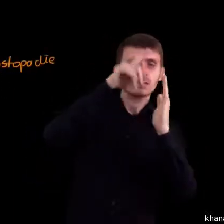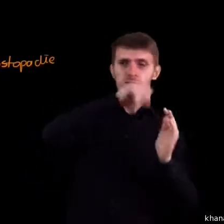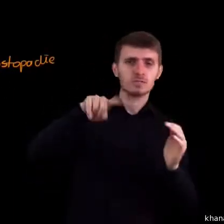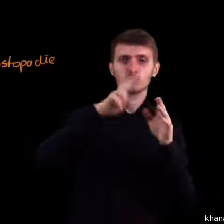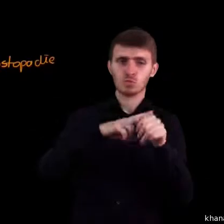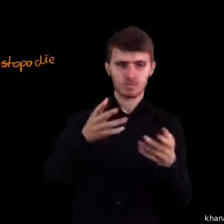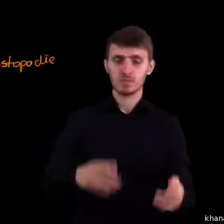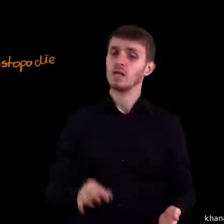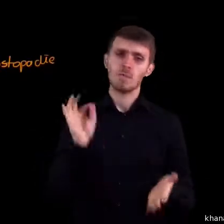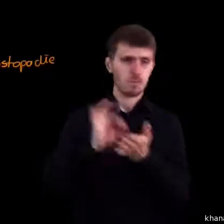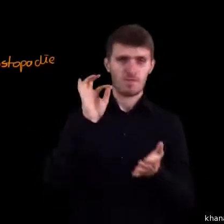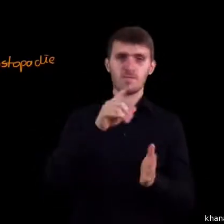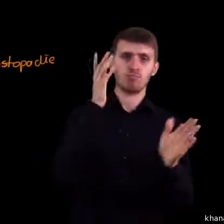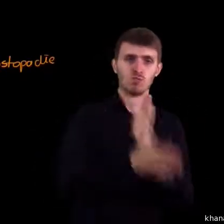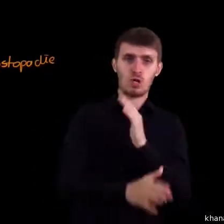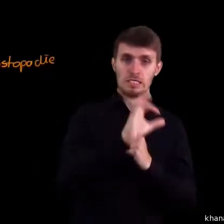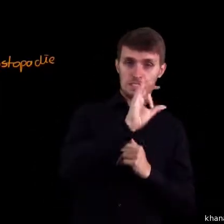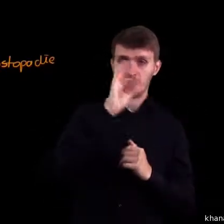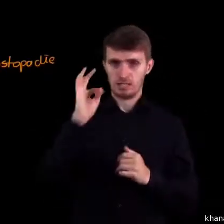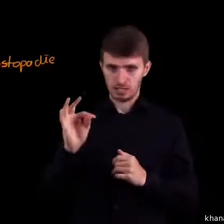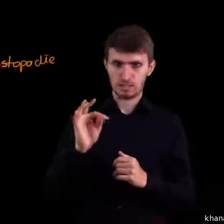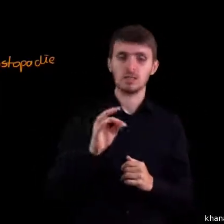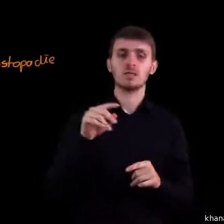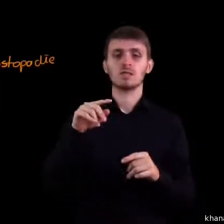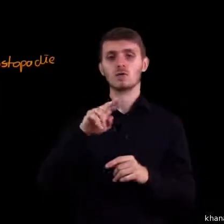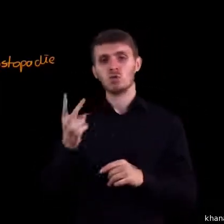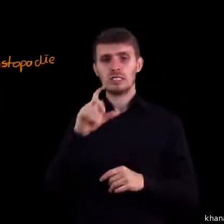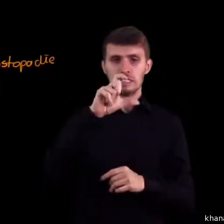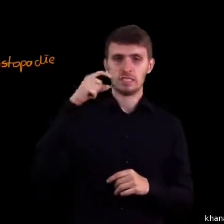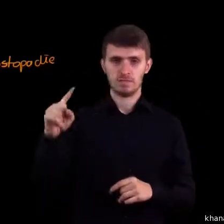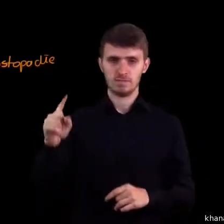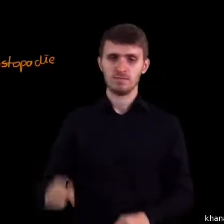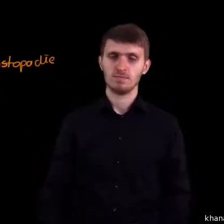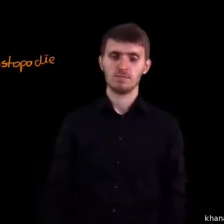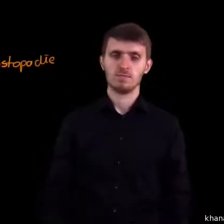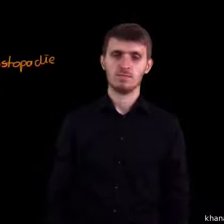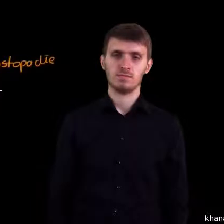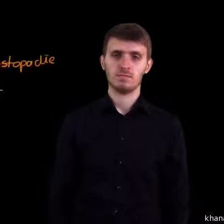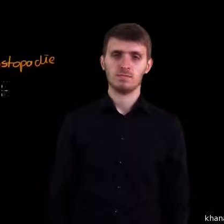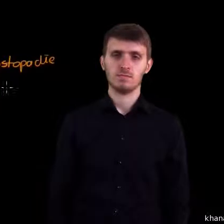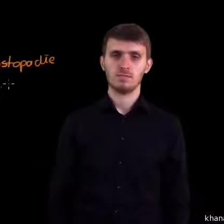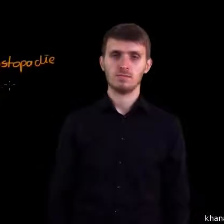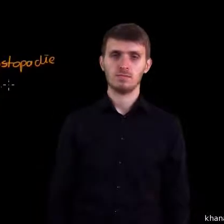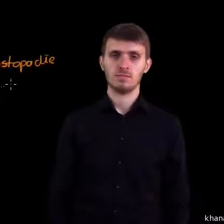czyli prosta ST i prosta